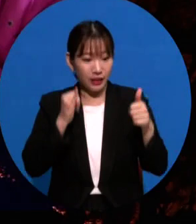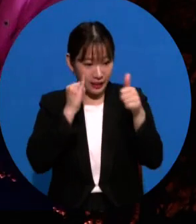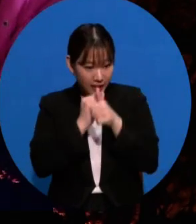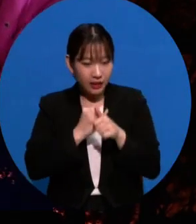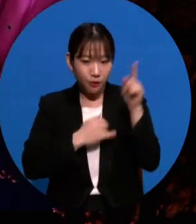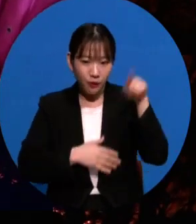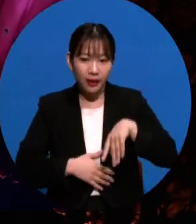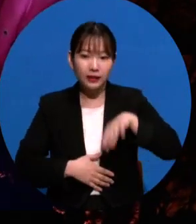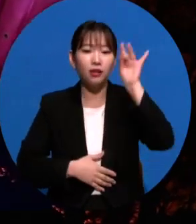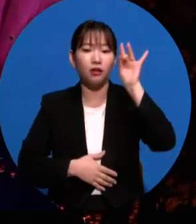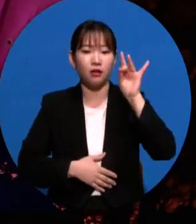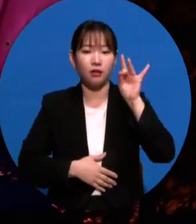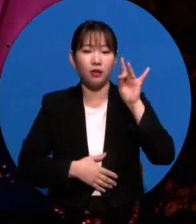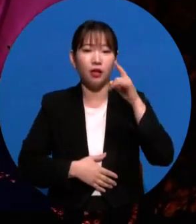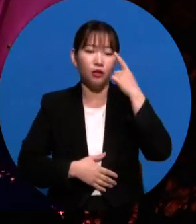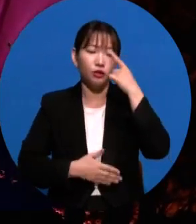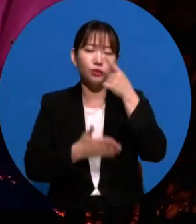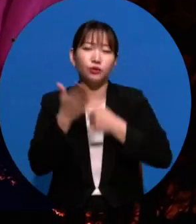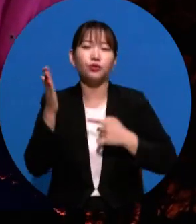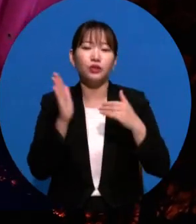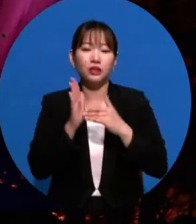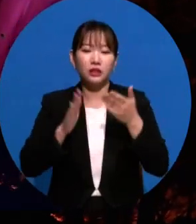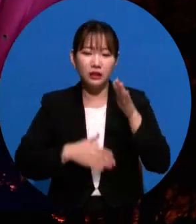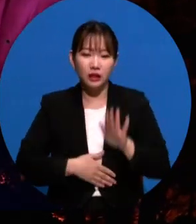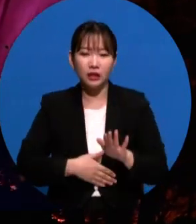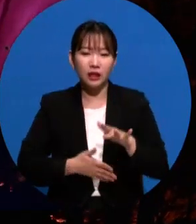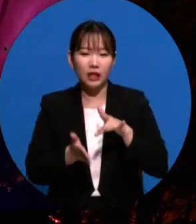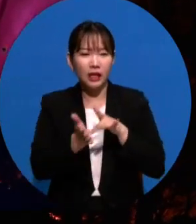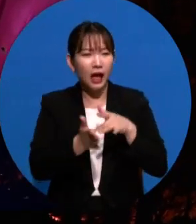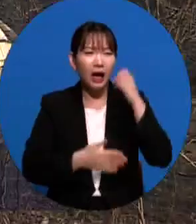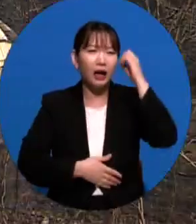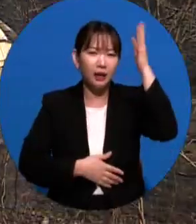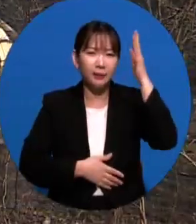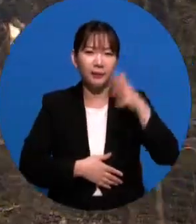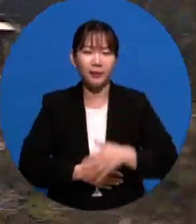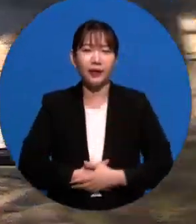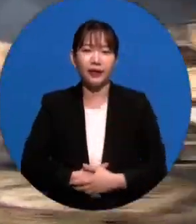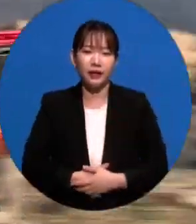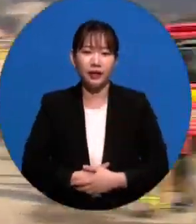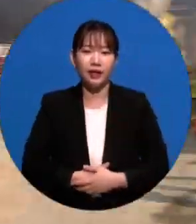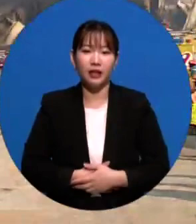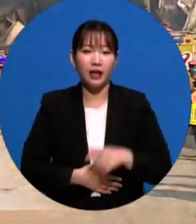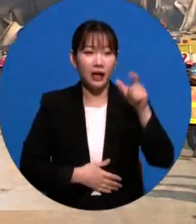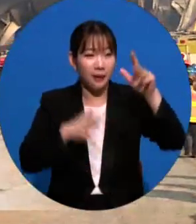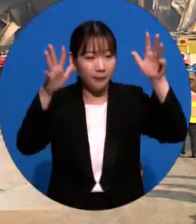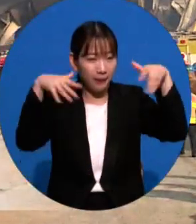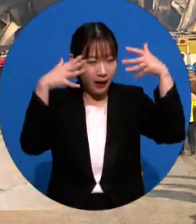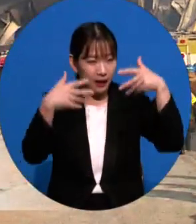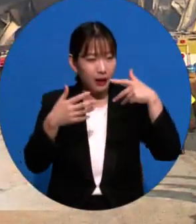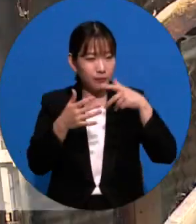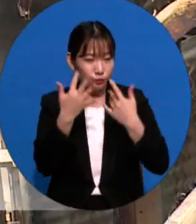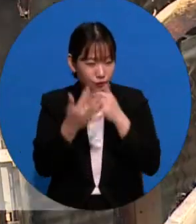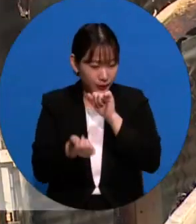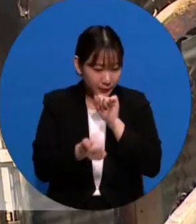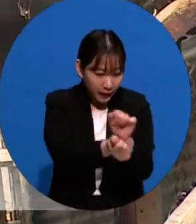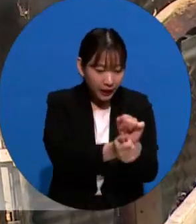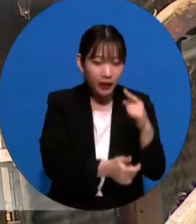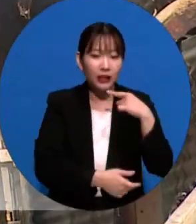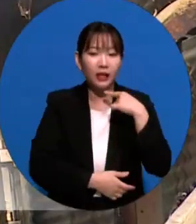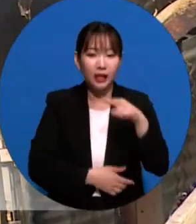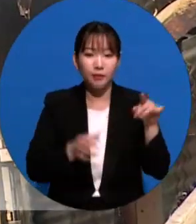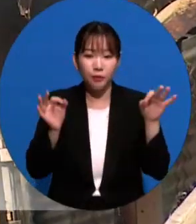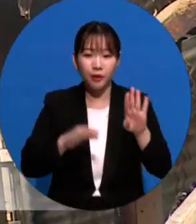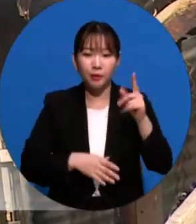처음이네. 눈을 둘다다 수질했어. 그런데 약을 또 안 갖고 가는 게 또. 강풍을 타고 온 불씨는 1분 만에 복분자